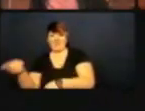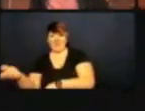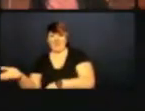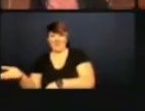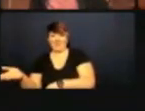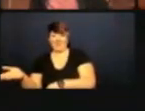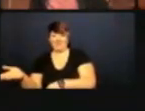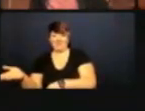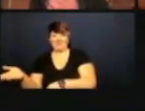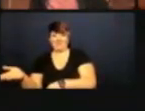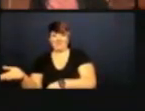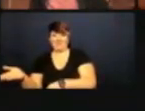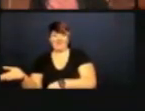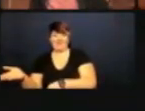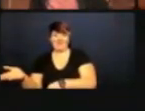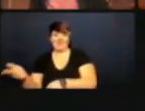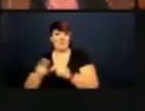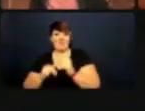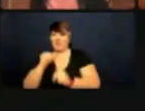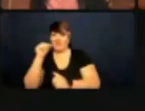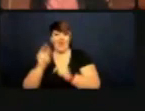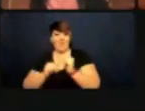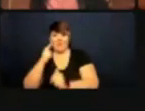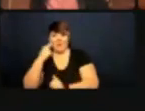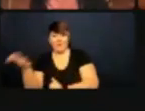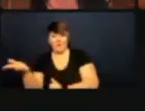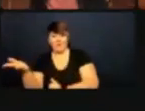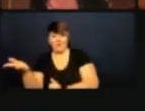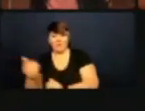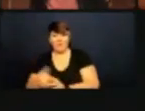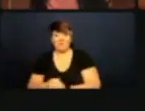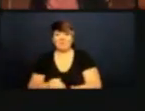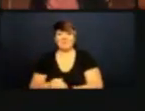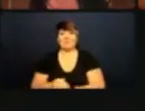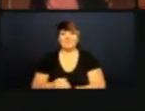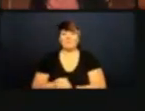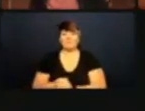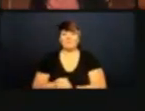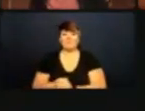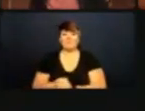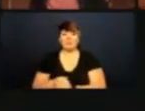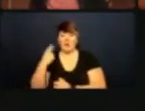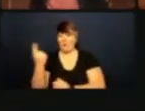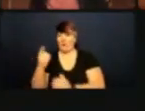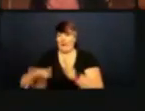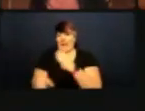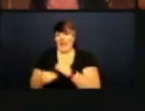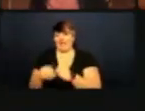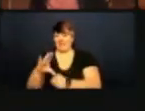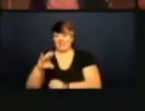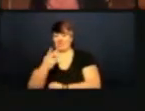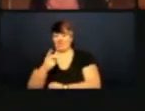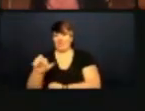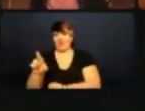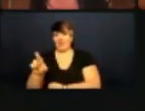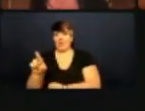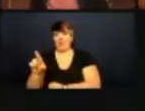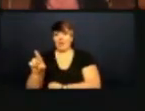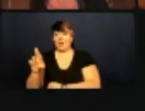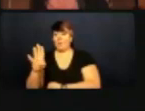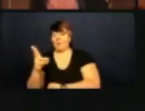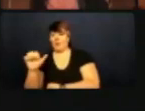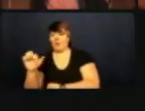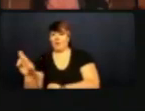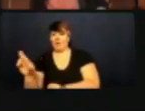Shule hii ilijengwa kwa ajili ya wanafunzi wa shule za kati, lakini sasa hivi inatumika na wanafunzi ambao